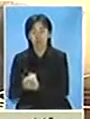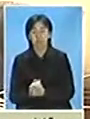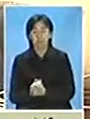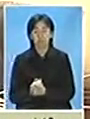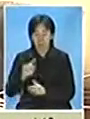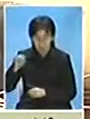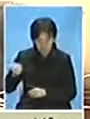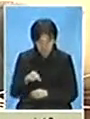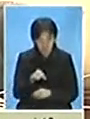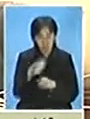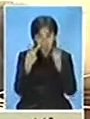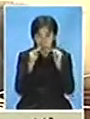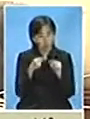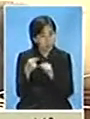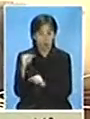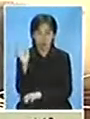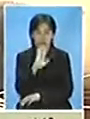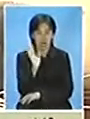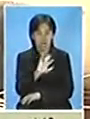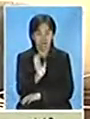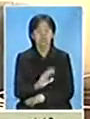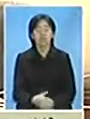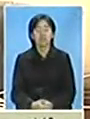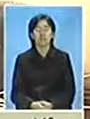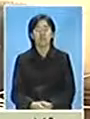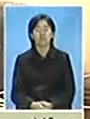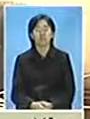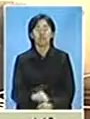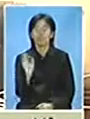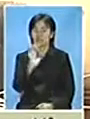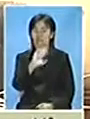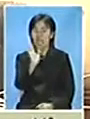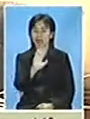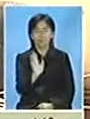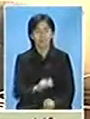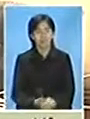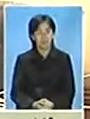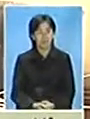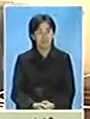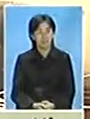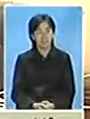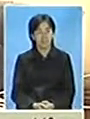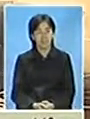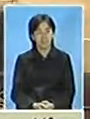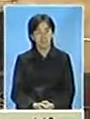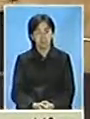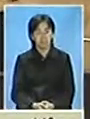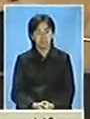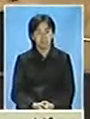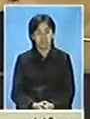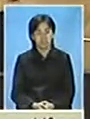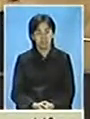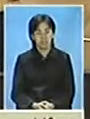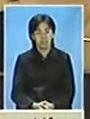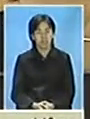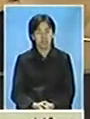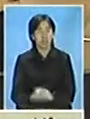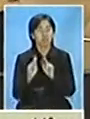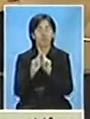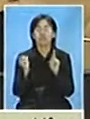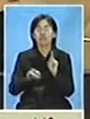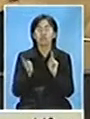ยังเป็นนายกอยู่ได้จนกว่าจะพวกวงเล็บ5หมดด้วยเนี่ยไม่ใช่นะครับไม่ใช ่ค่ะก็เป็นการยืนยันของกรร